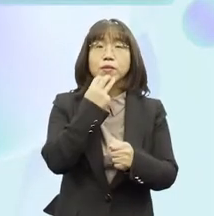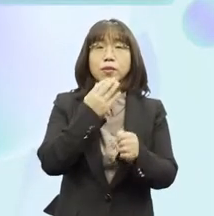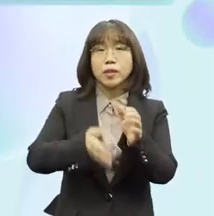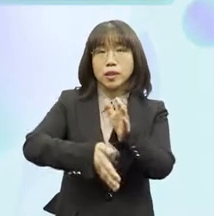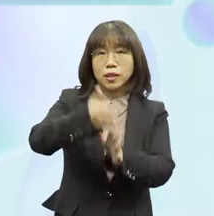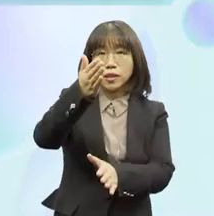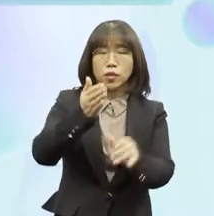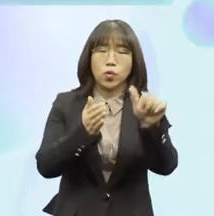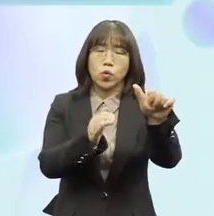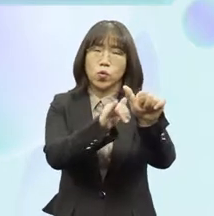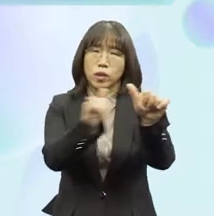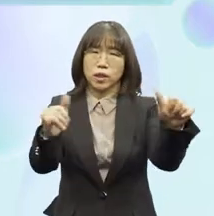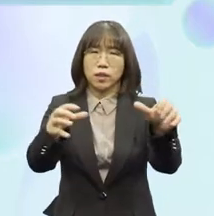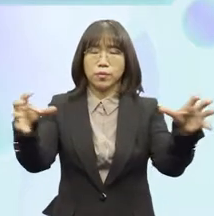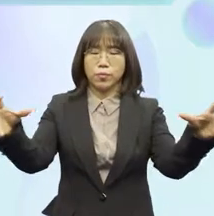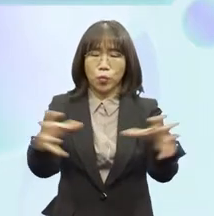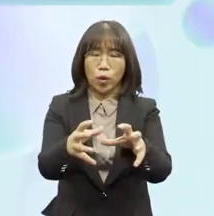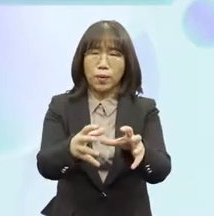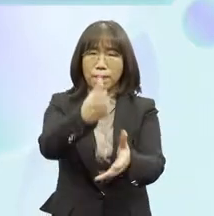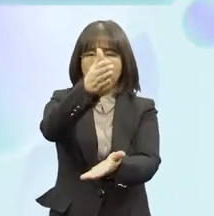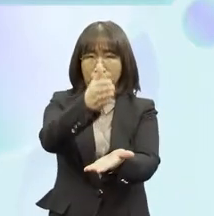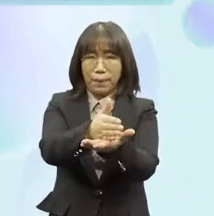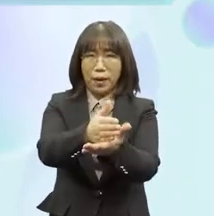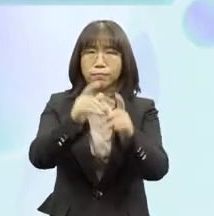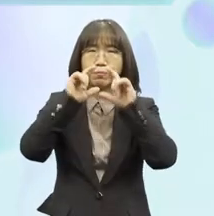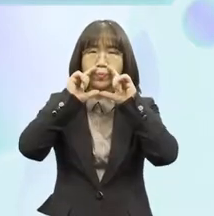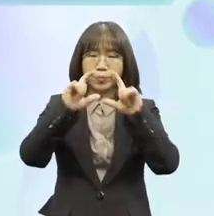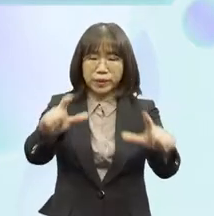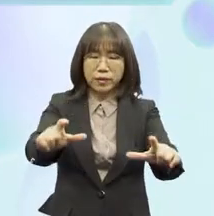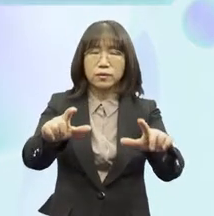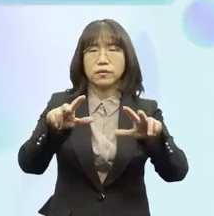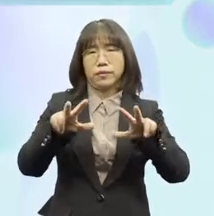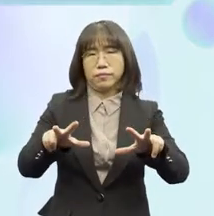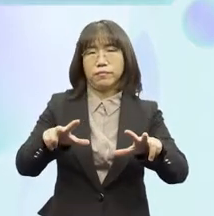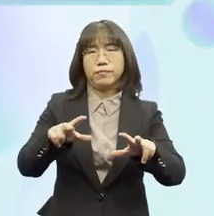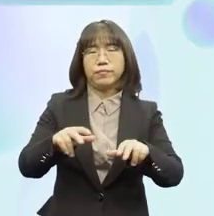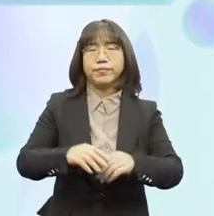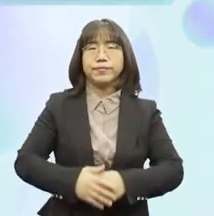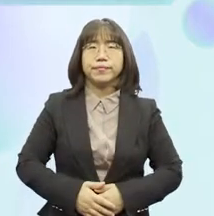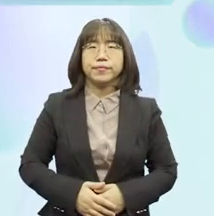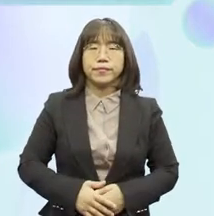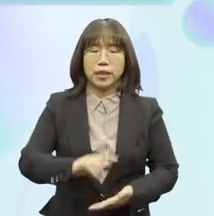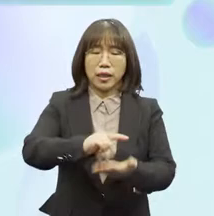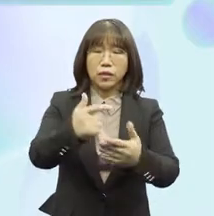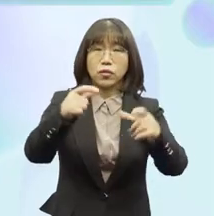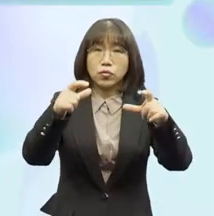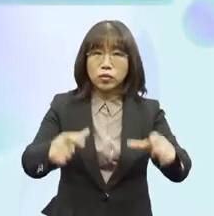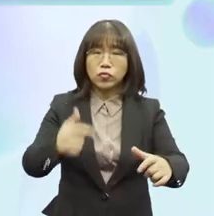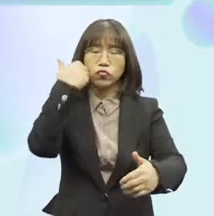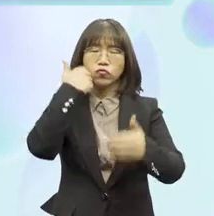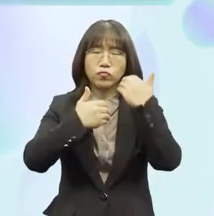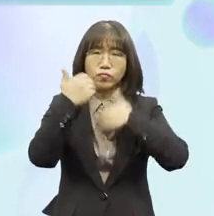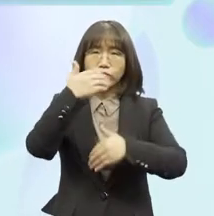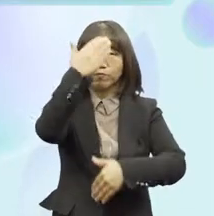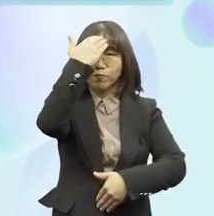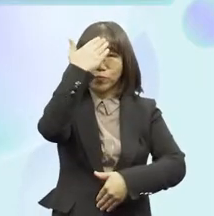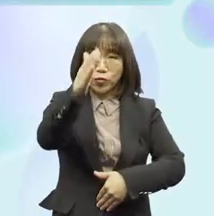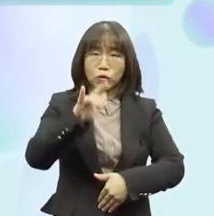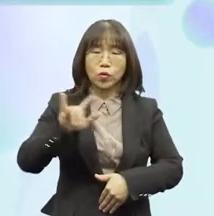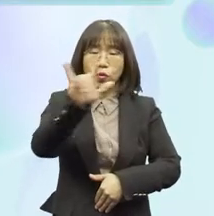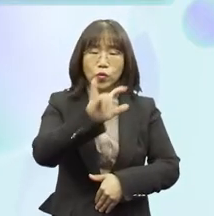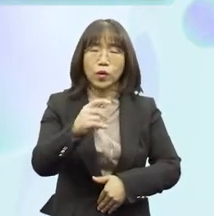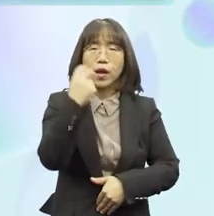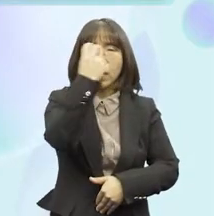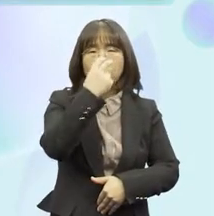5인이상 지파 끔 지 명령을 발동하고 집중 관리에 들어갔는데요 감성 5에는 누구나 무료로 코론 알고